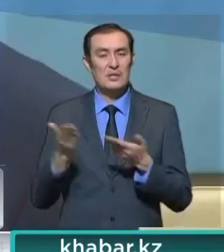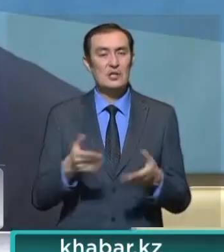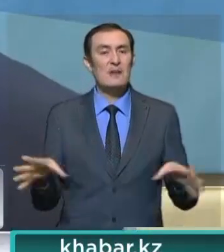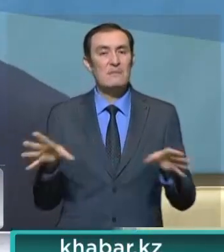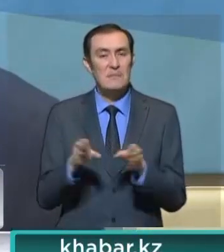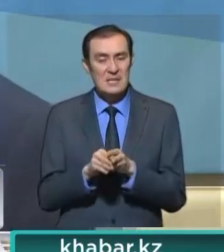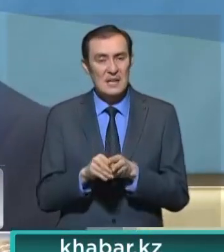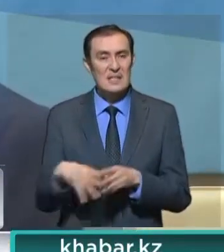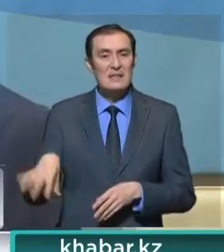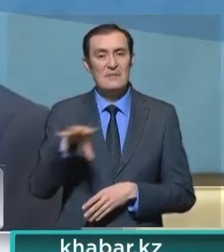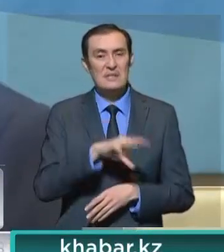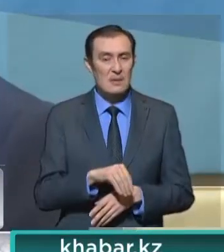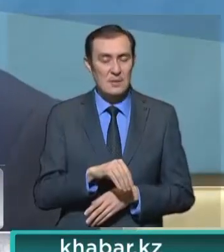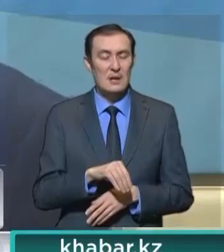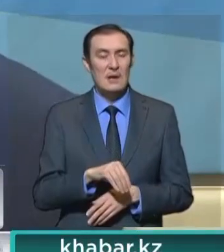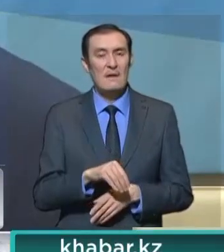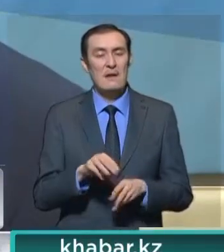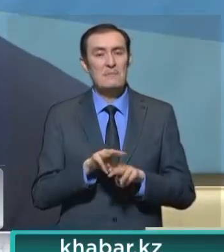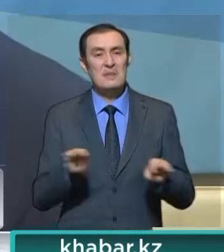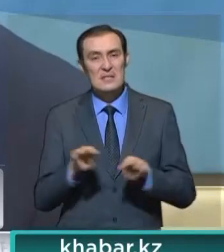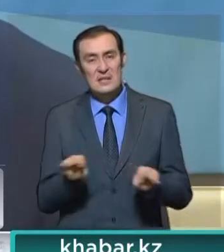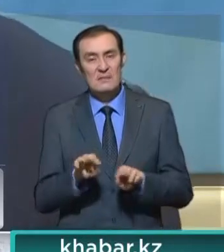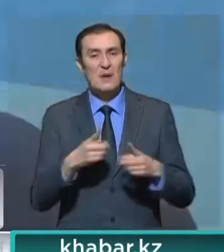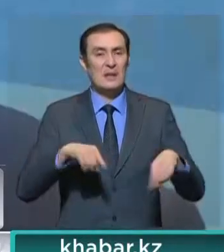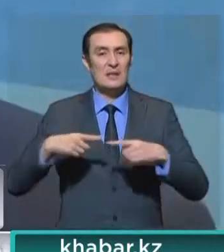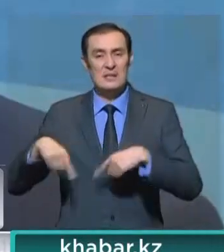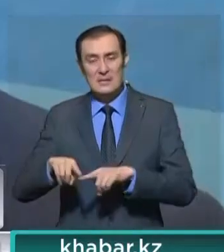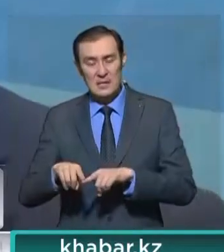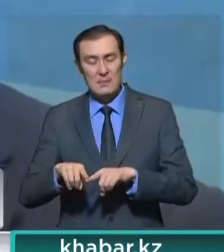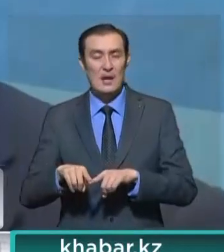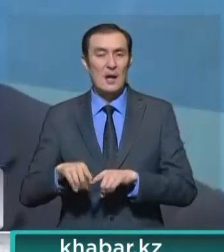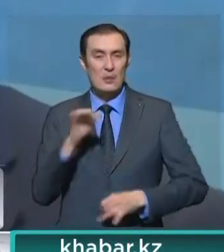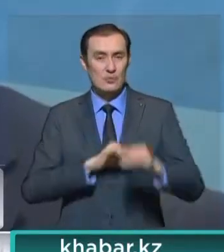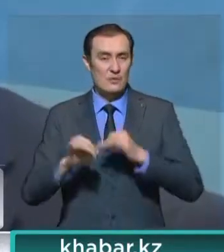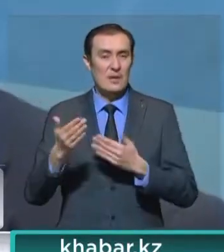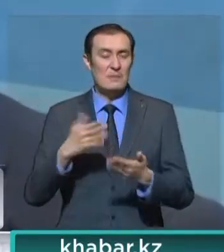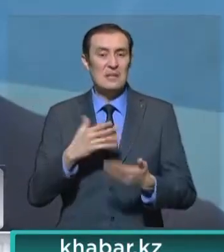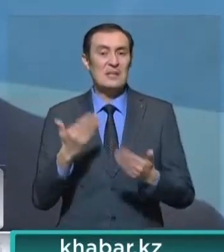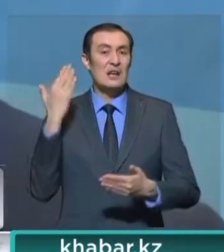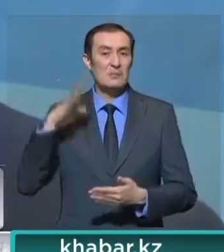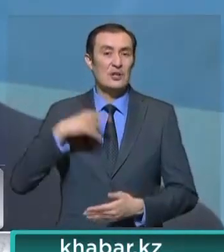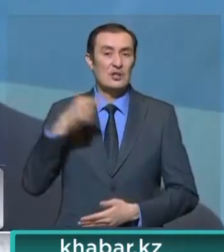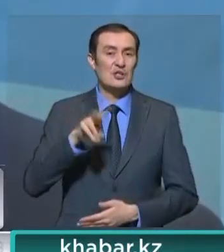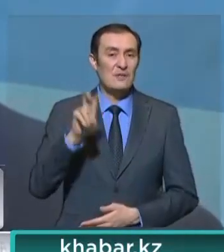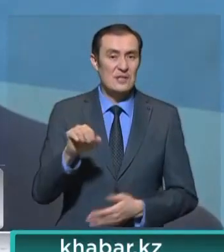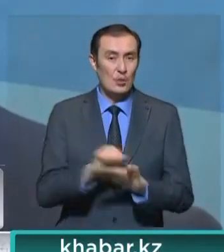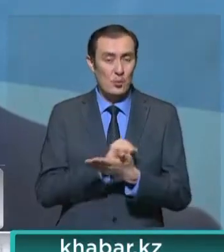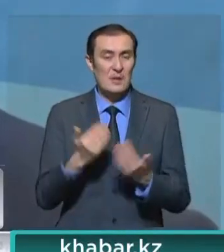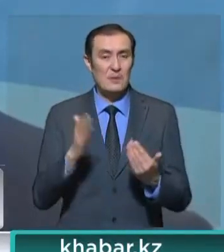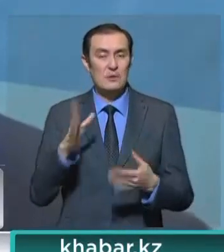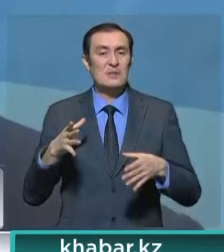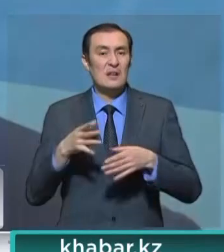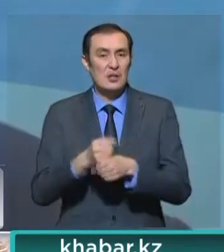всеми заинтересованными, со всеми ведомственными организациями. То есть, если было 1200 документов, то сократится до